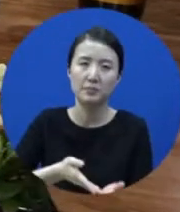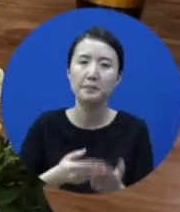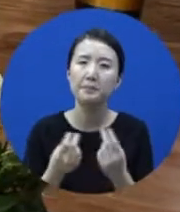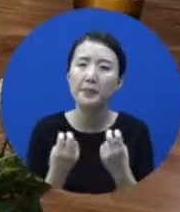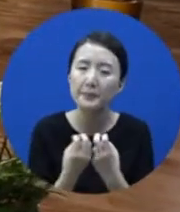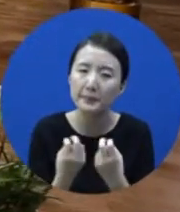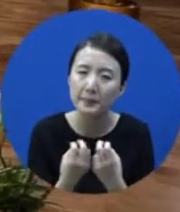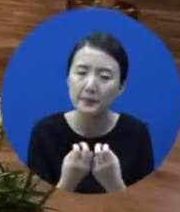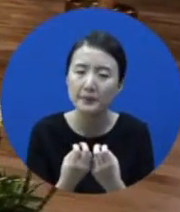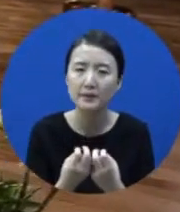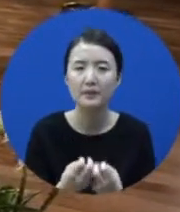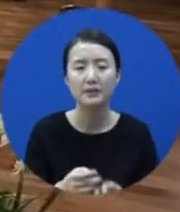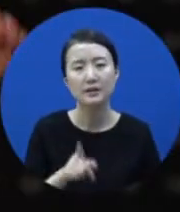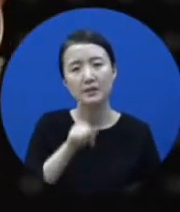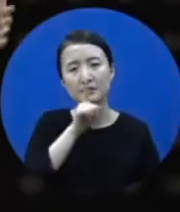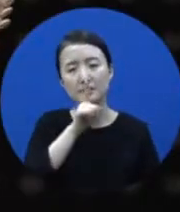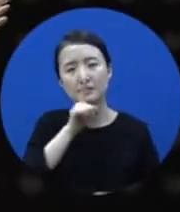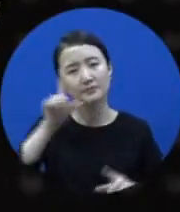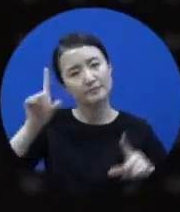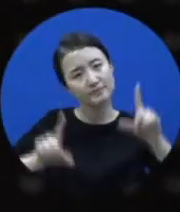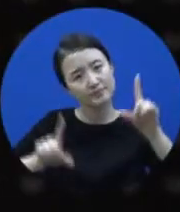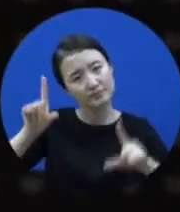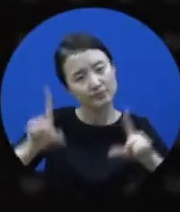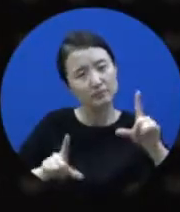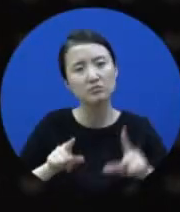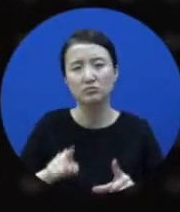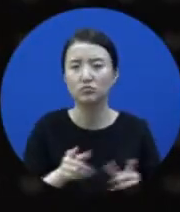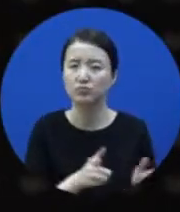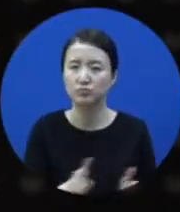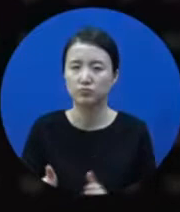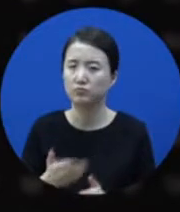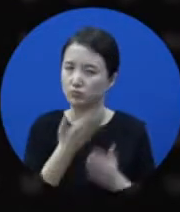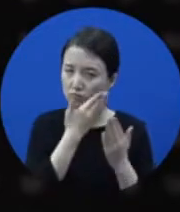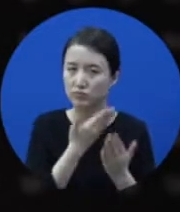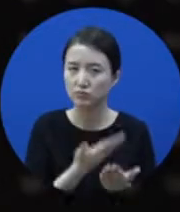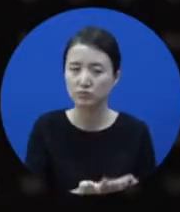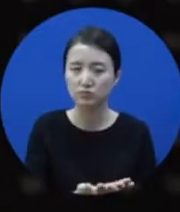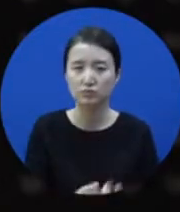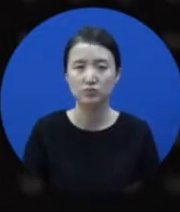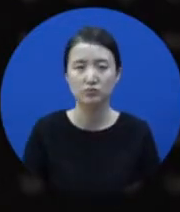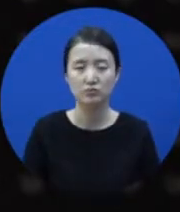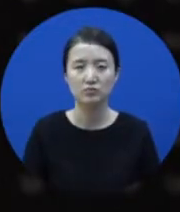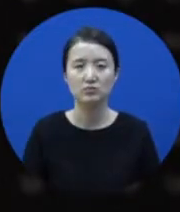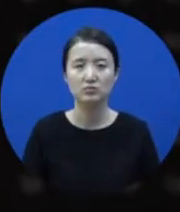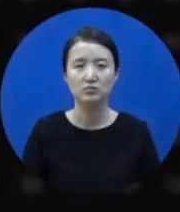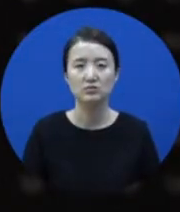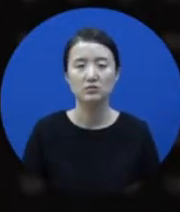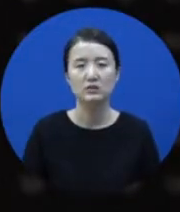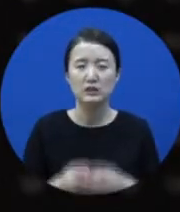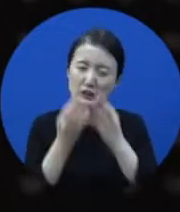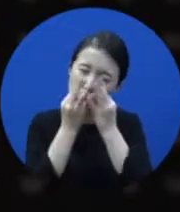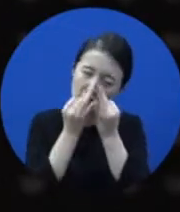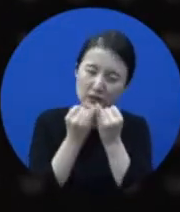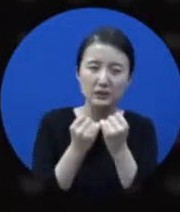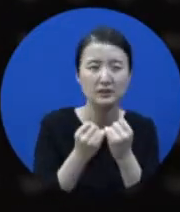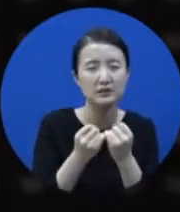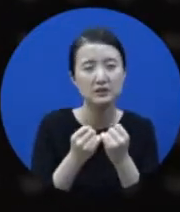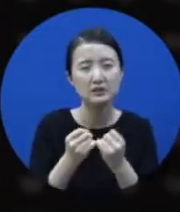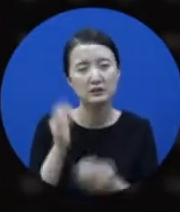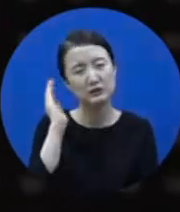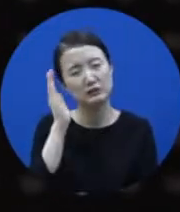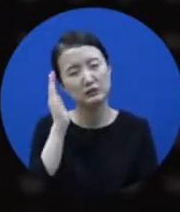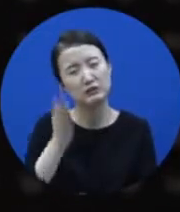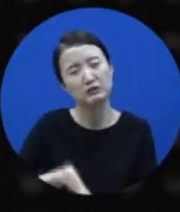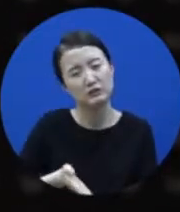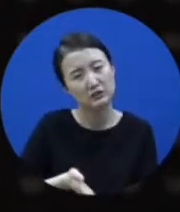말할 것이냐가 중요합니다. 그래서 너무나 천편일률적으로 이야기하기보다는 나는 어떻게 좀 더 색다르게 이야기할까? 정말